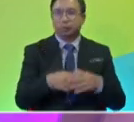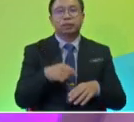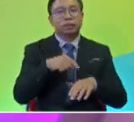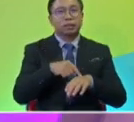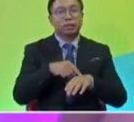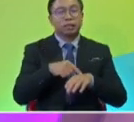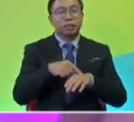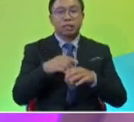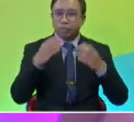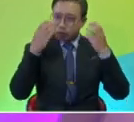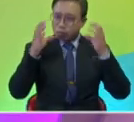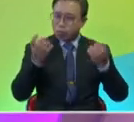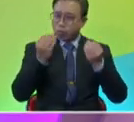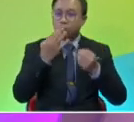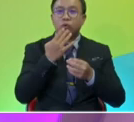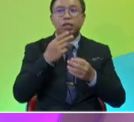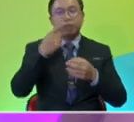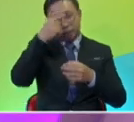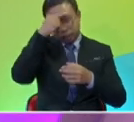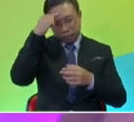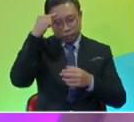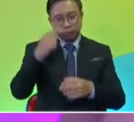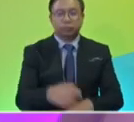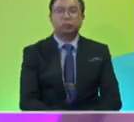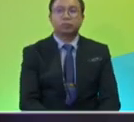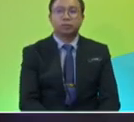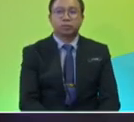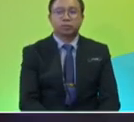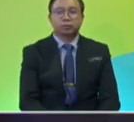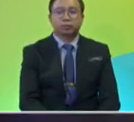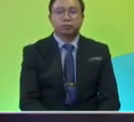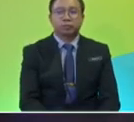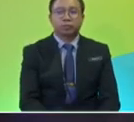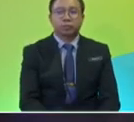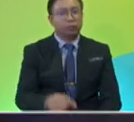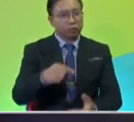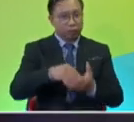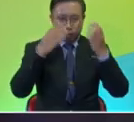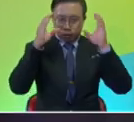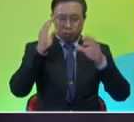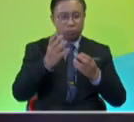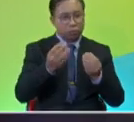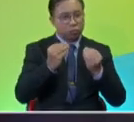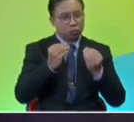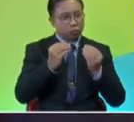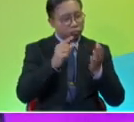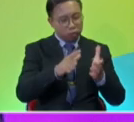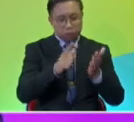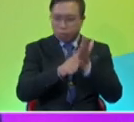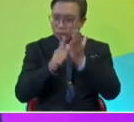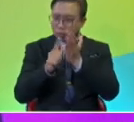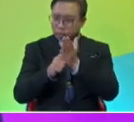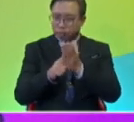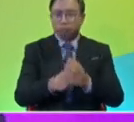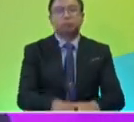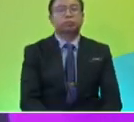buatkan warna hitam pulaah cantiknya okey Cikgu nak yang ini Cikgu nak tampal stiker lah Cikgu nak lain-lain